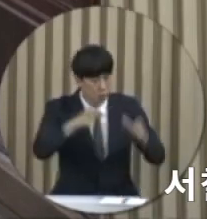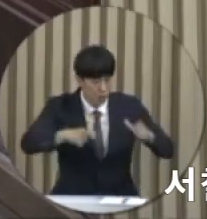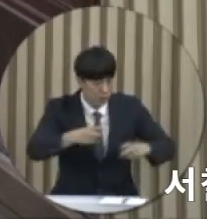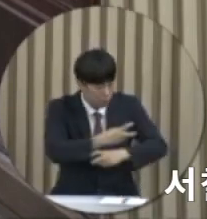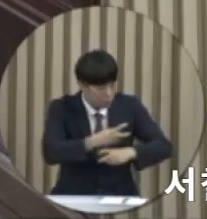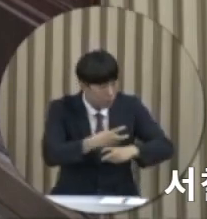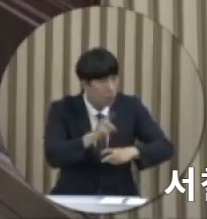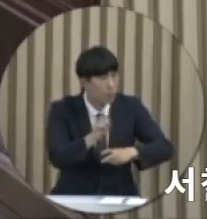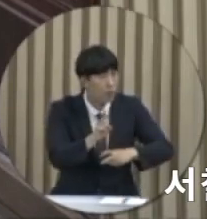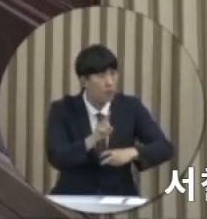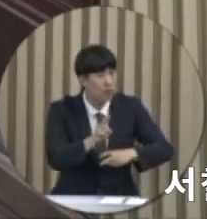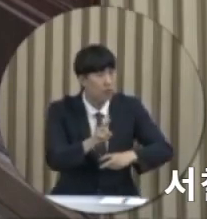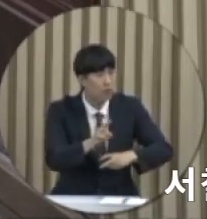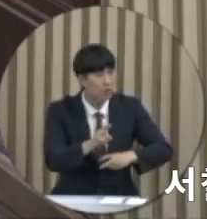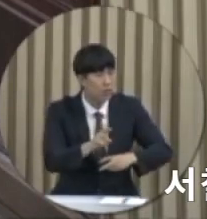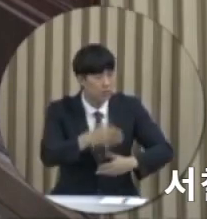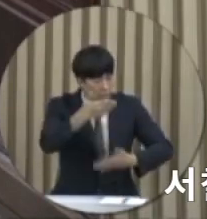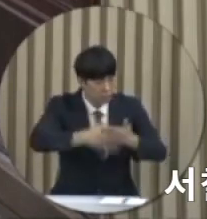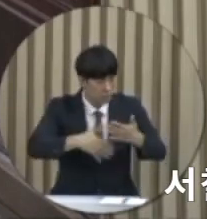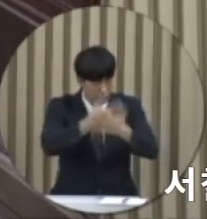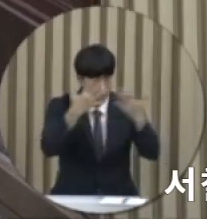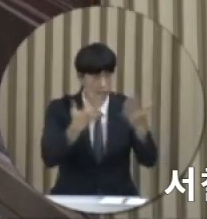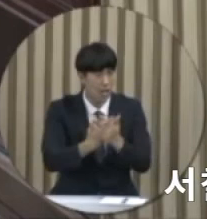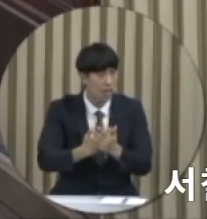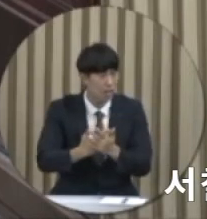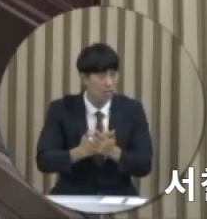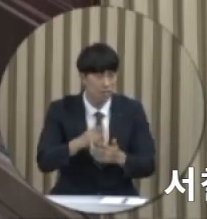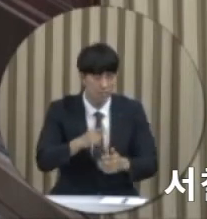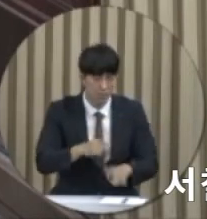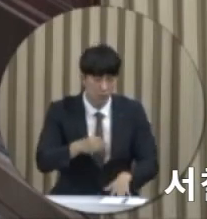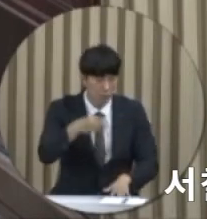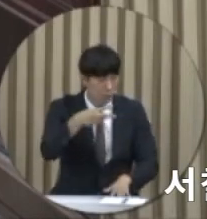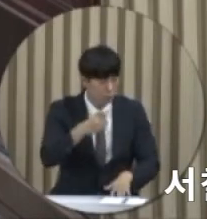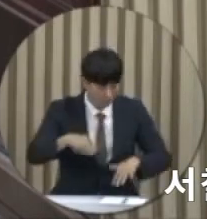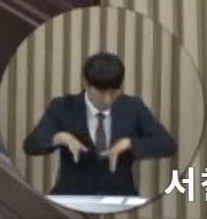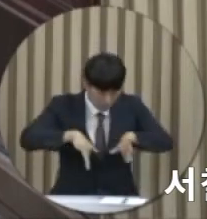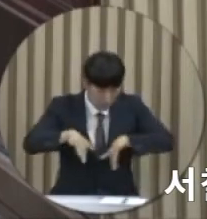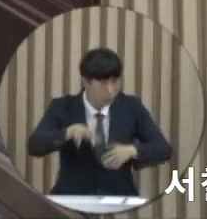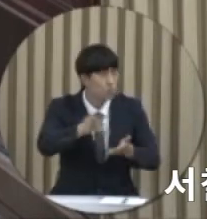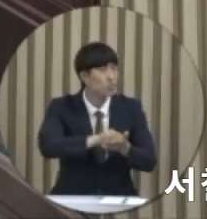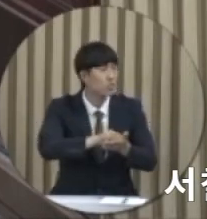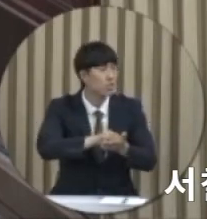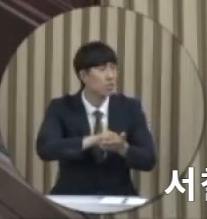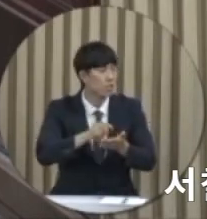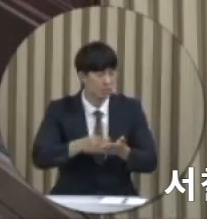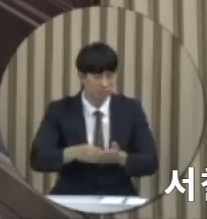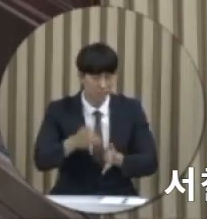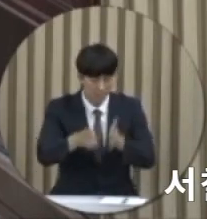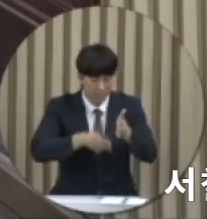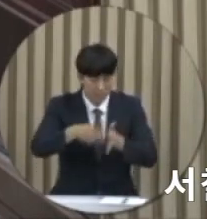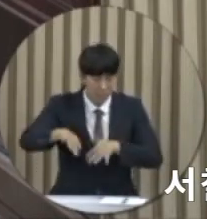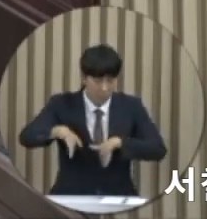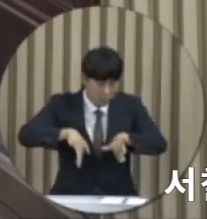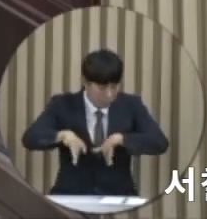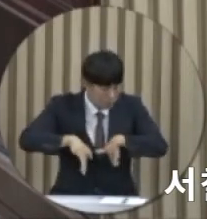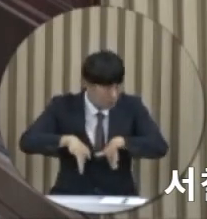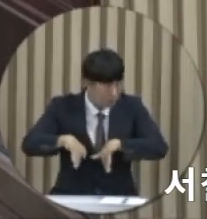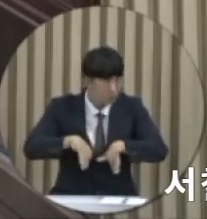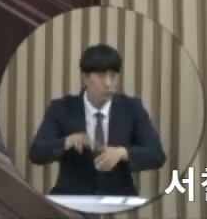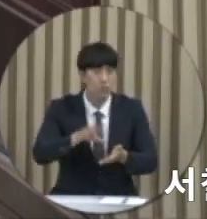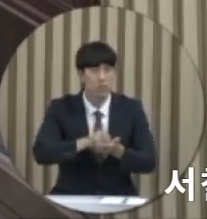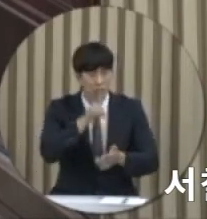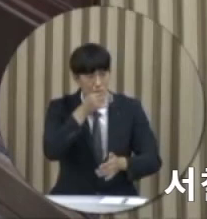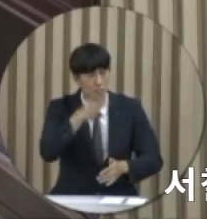광역교통은 하나 빼고 나머지는 다 도로입니다. 근데 지금 철도 트램가에서 하고 있는 이 업무 분장을